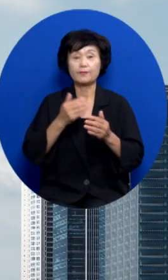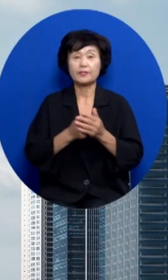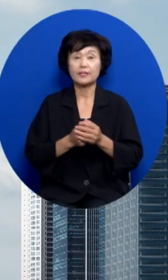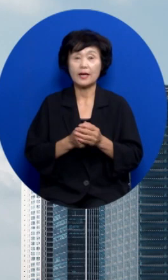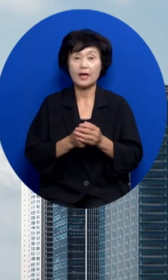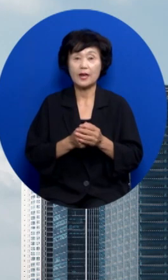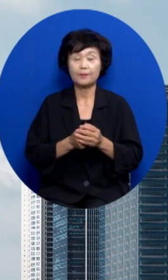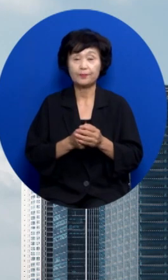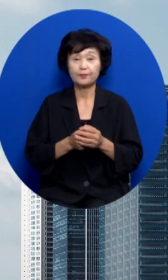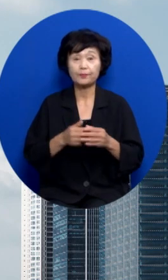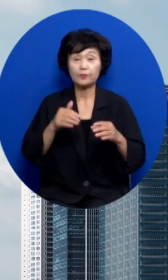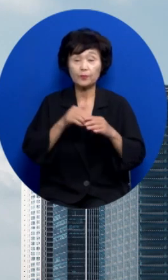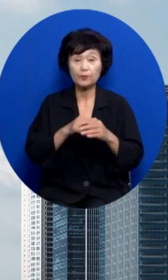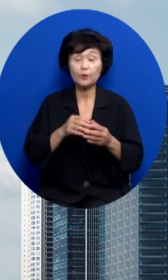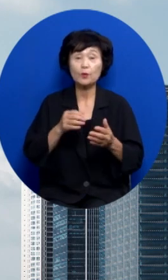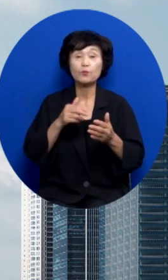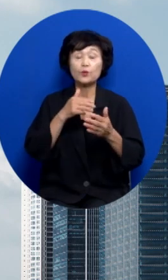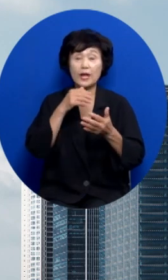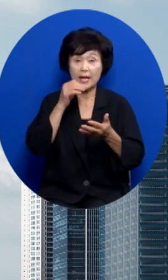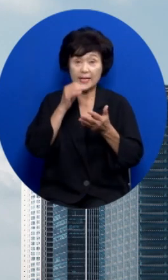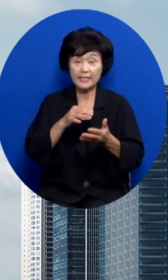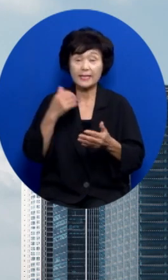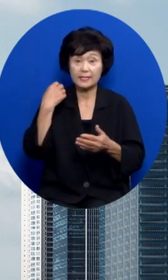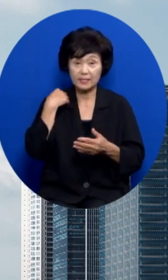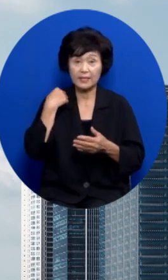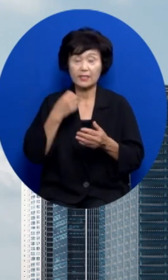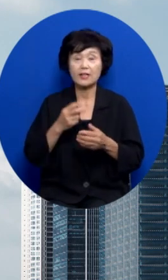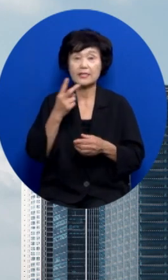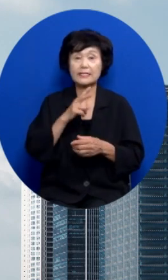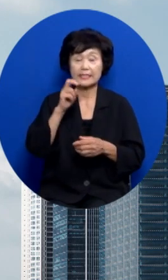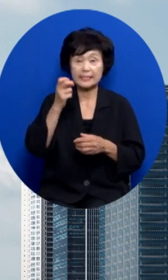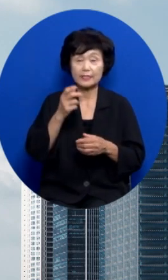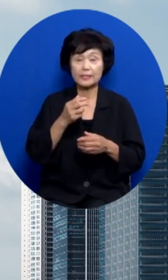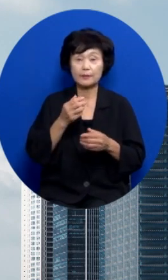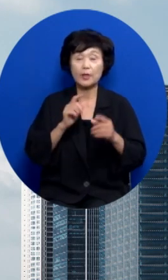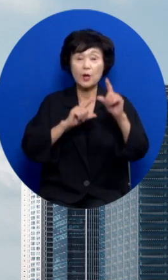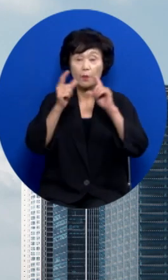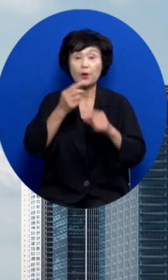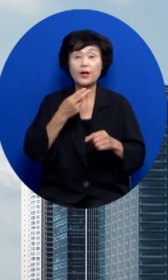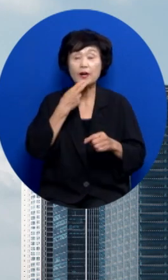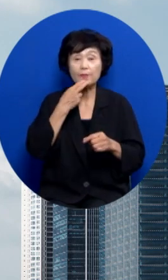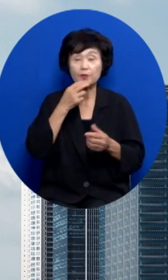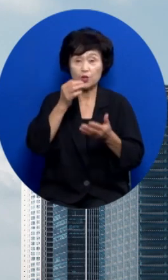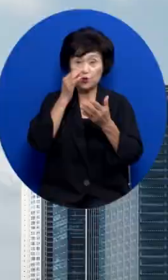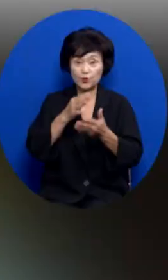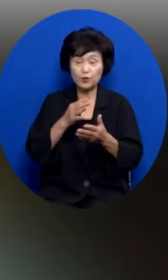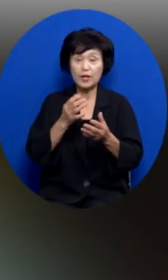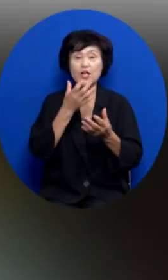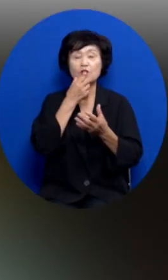문화재청 국립무형유산원이 오는 9월 1일 2023 무형유산축전을 개최합니다.